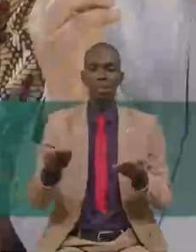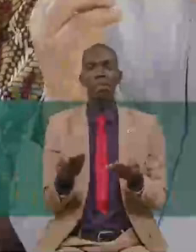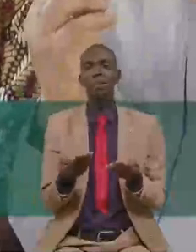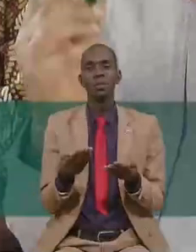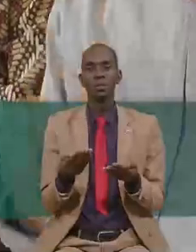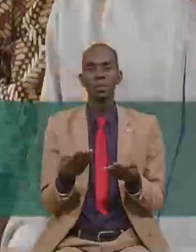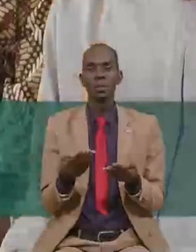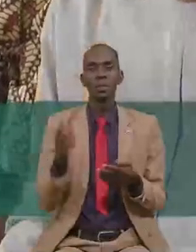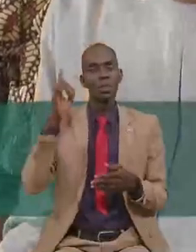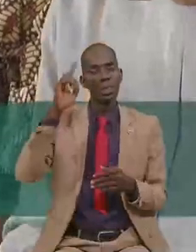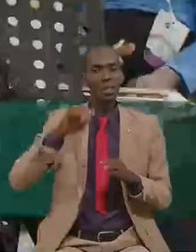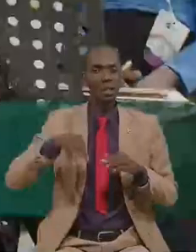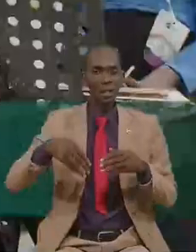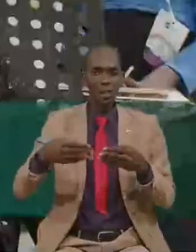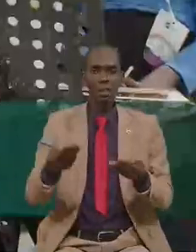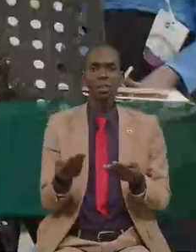Il a donné.